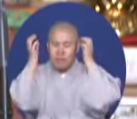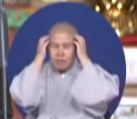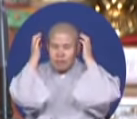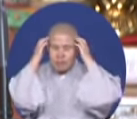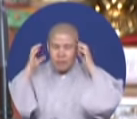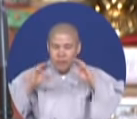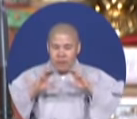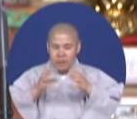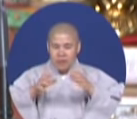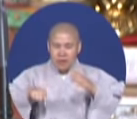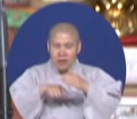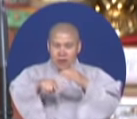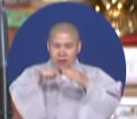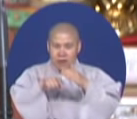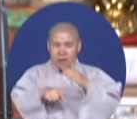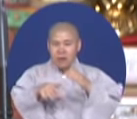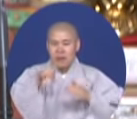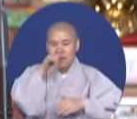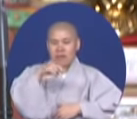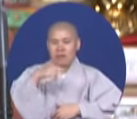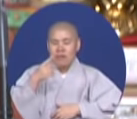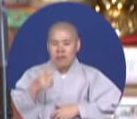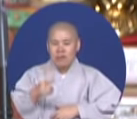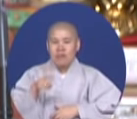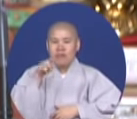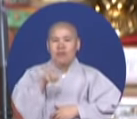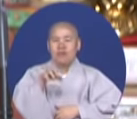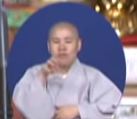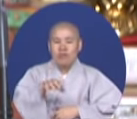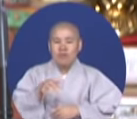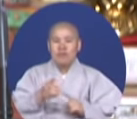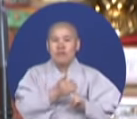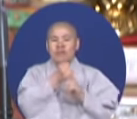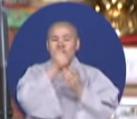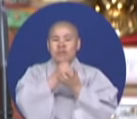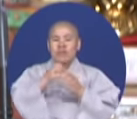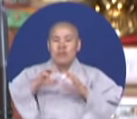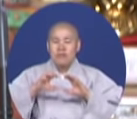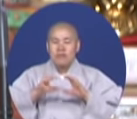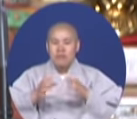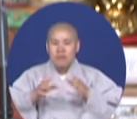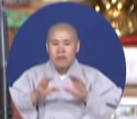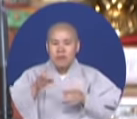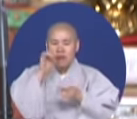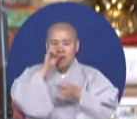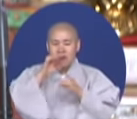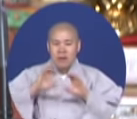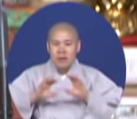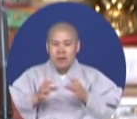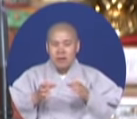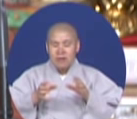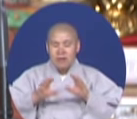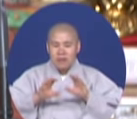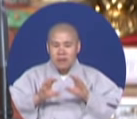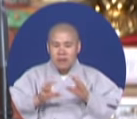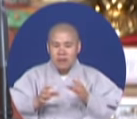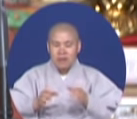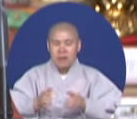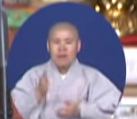사바세계 안에 있어도 그곳은 정각도량이고 극락도량이고